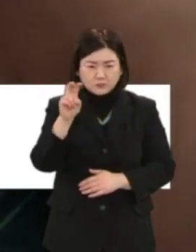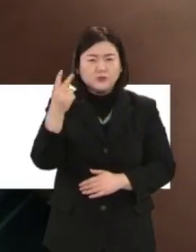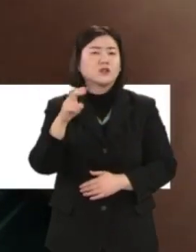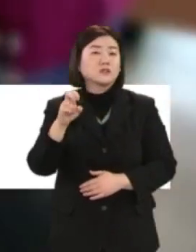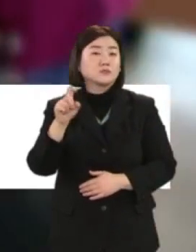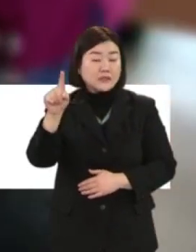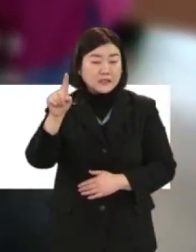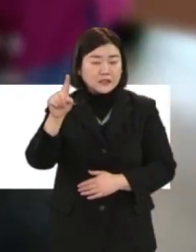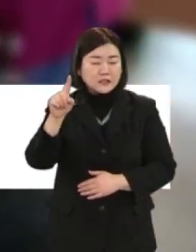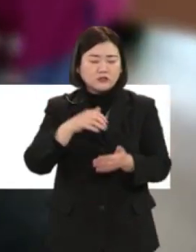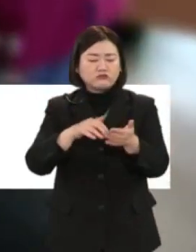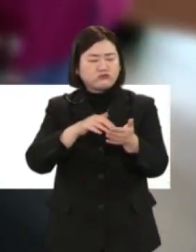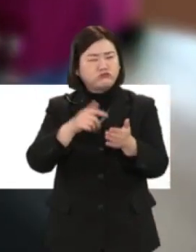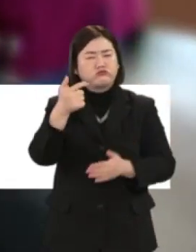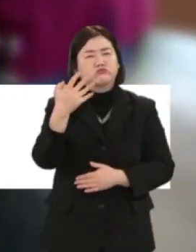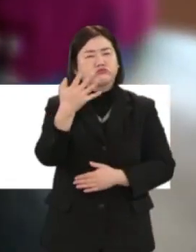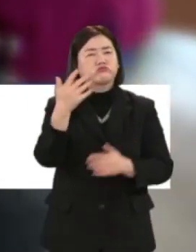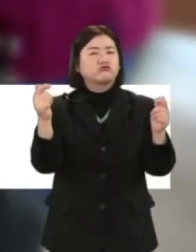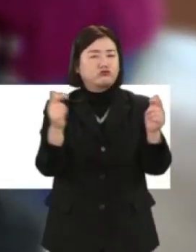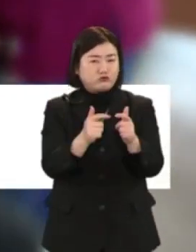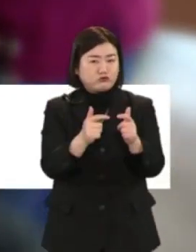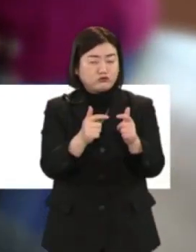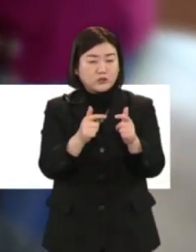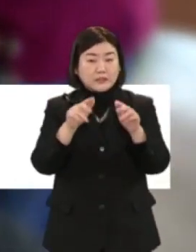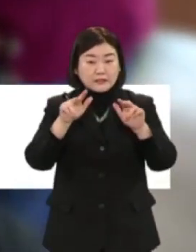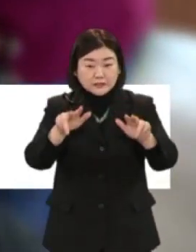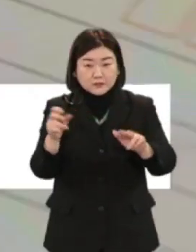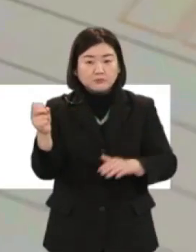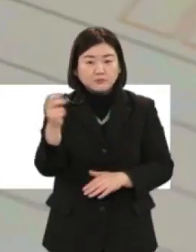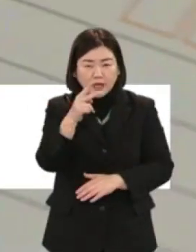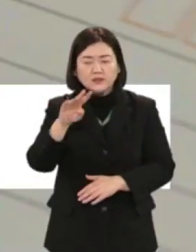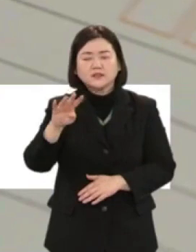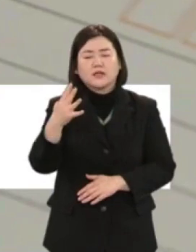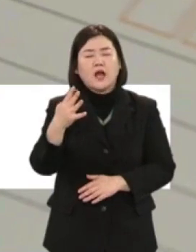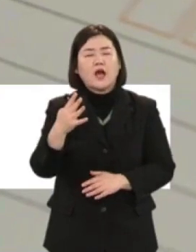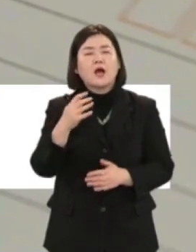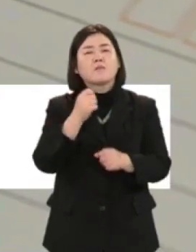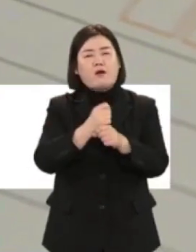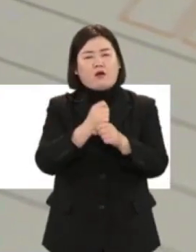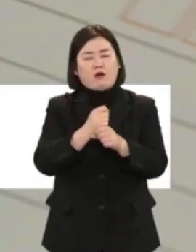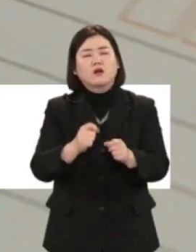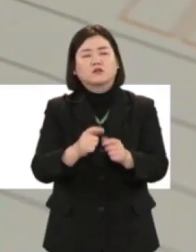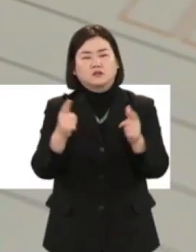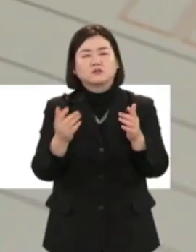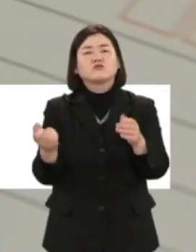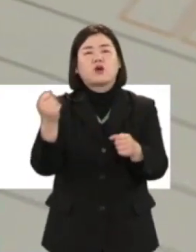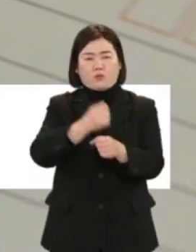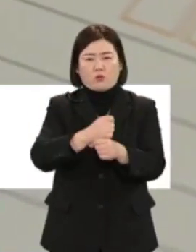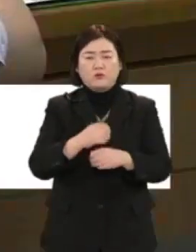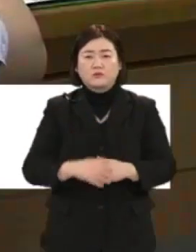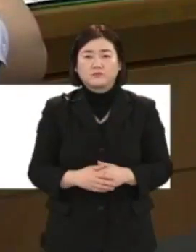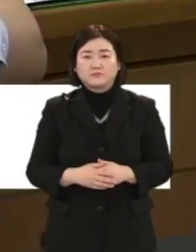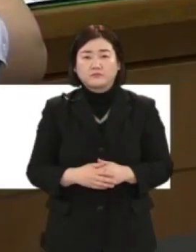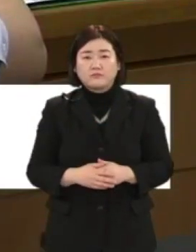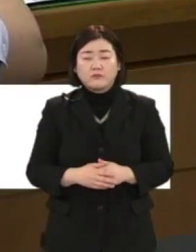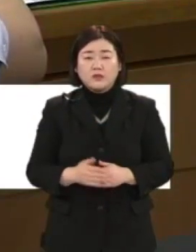2020년과 2021년 예순 4건으로 줄었다가 현재는 400건으로 종전 발급량을 거의